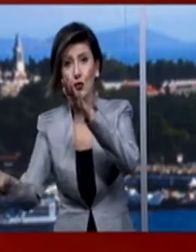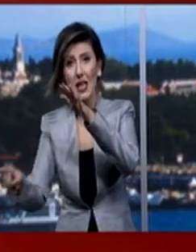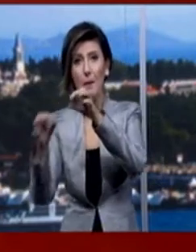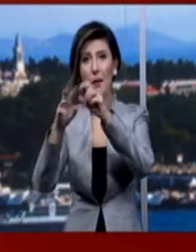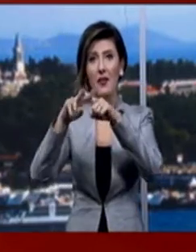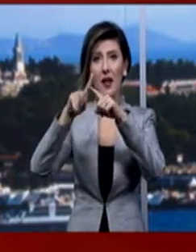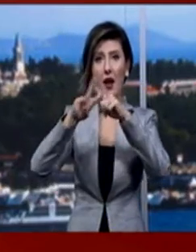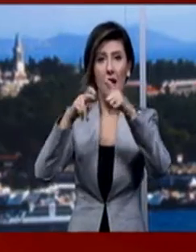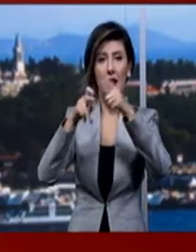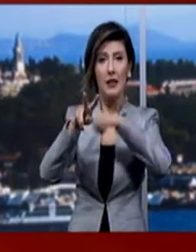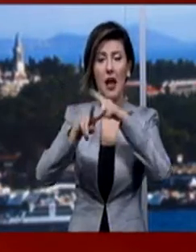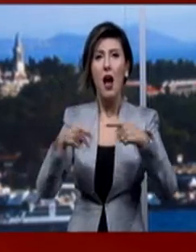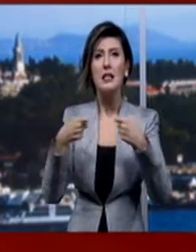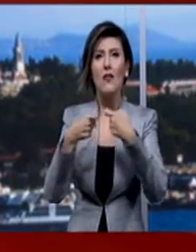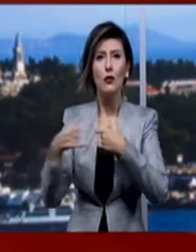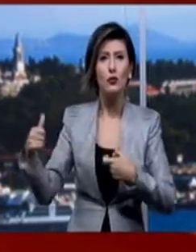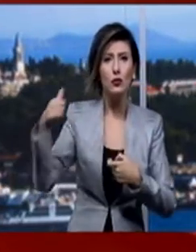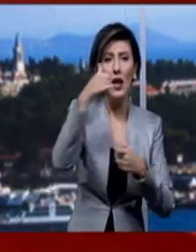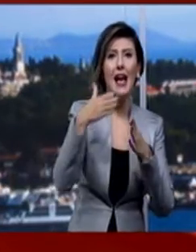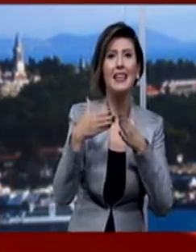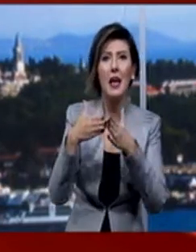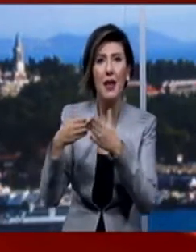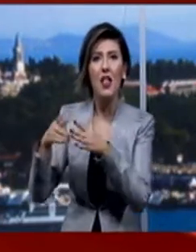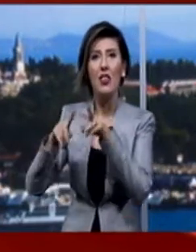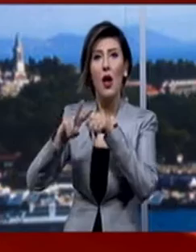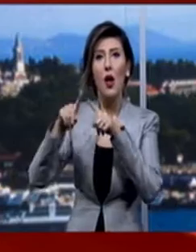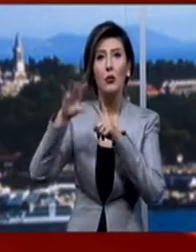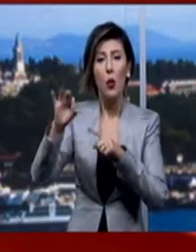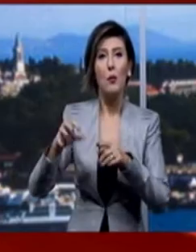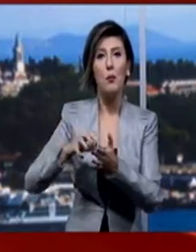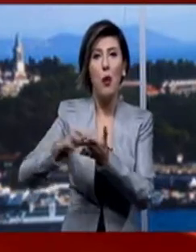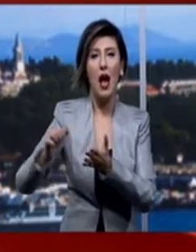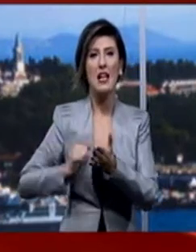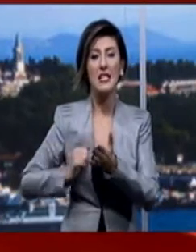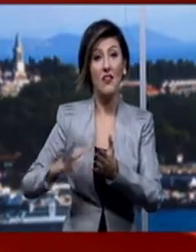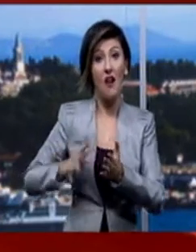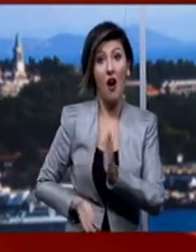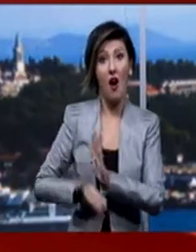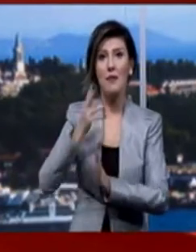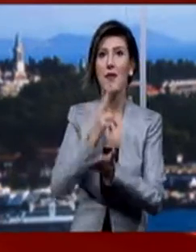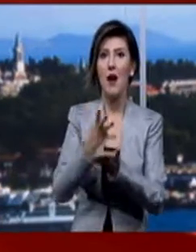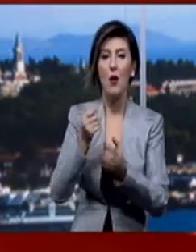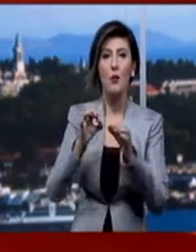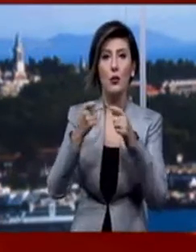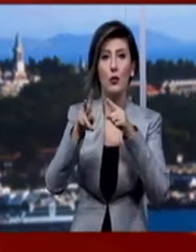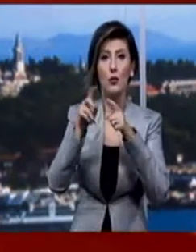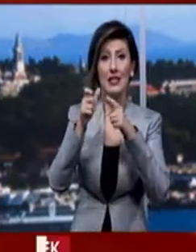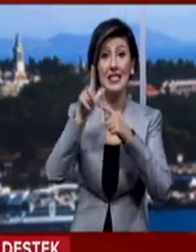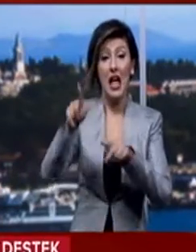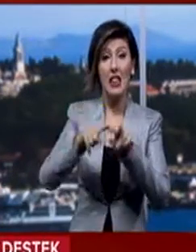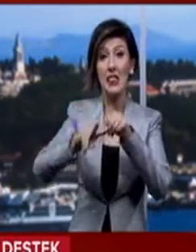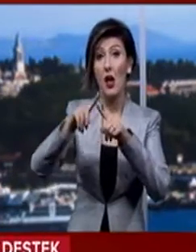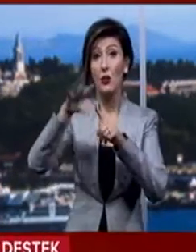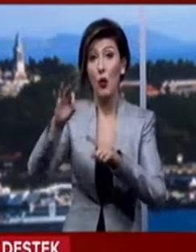uçakları ve gemilerle NATO'nun bölgedeki askeri varlığını artırma kararı aldı. Brüksel'deki NATO'nun merkez